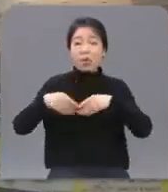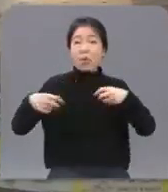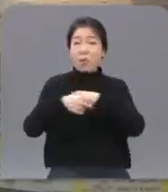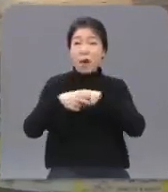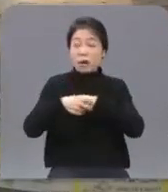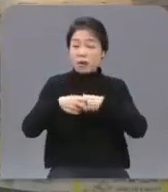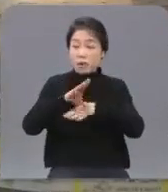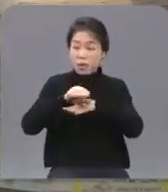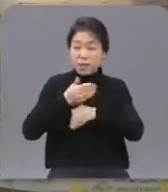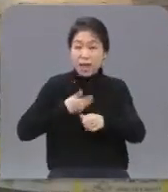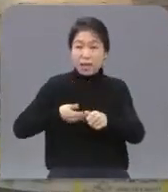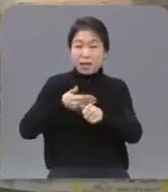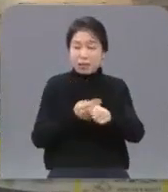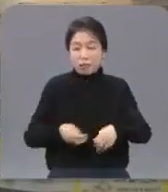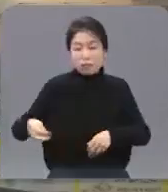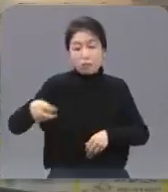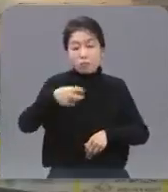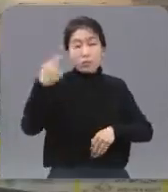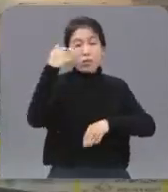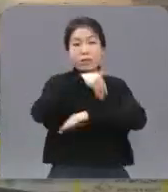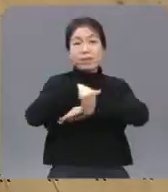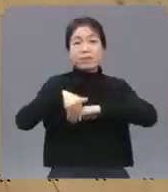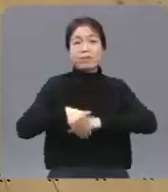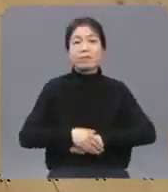차량 우회를 유도할 계획입니다